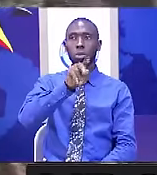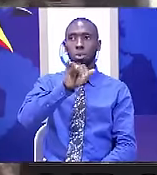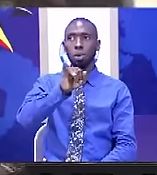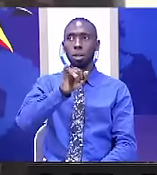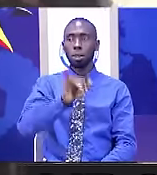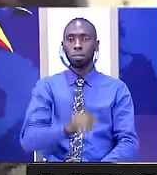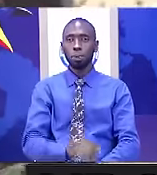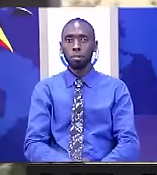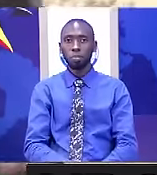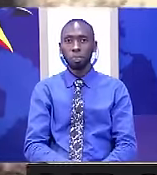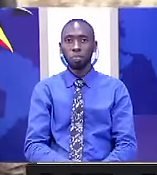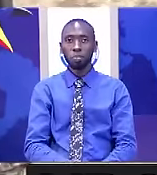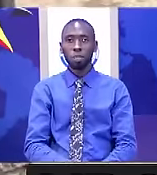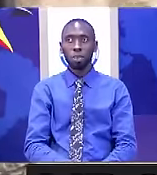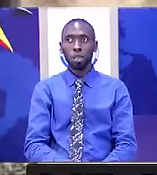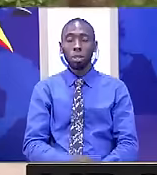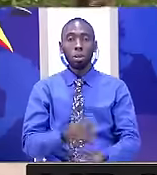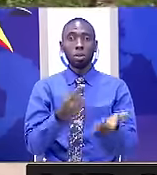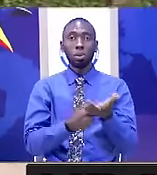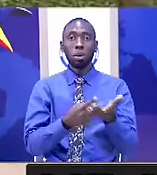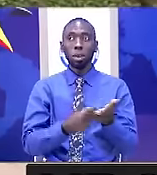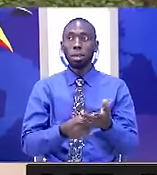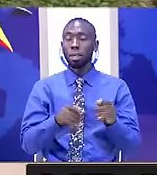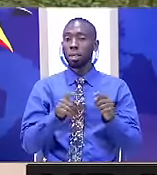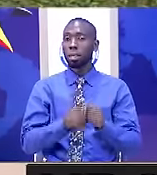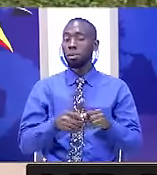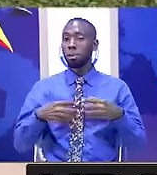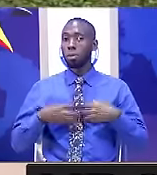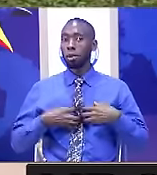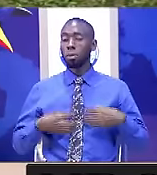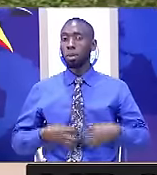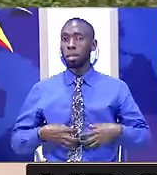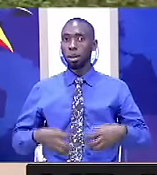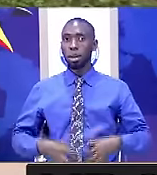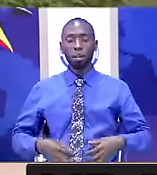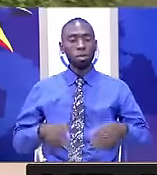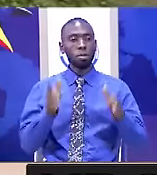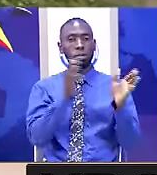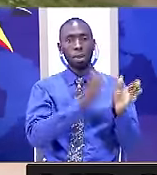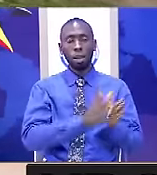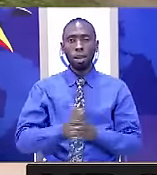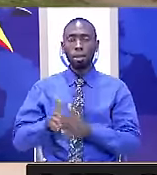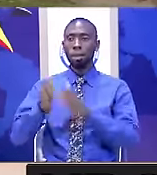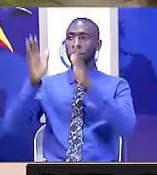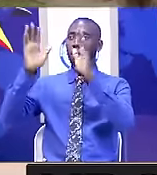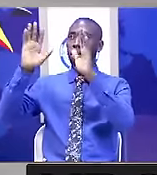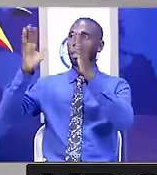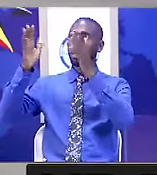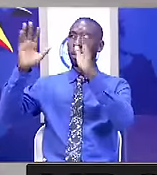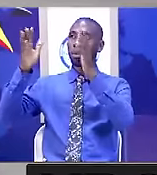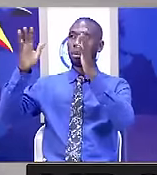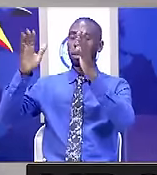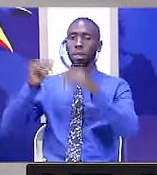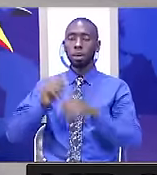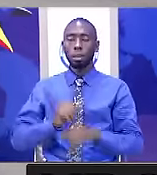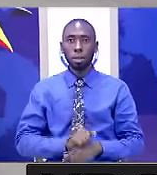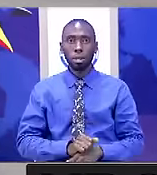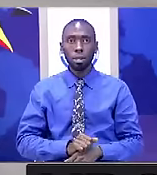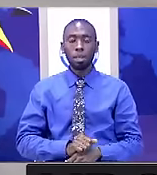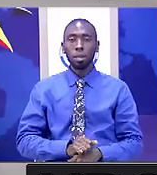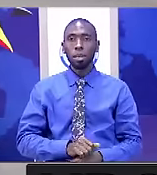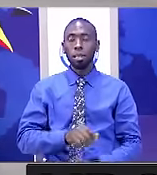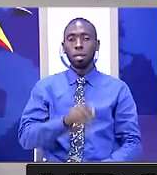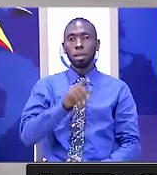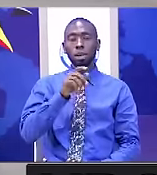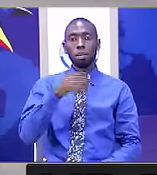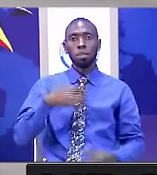Egwanga era naddala eggye lya Uganda People's Defence Forces UPDF bategeka kukuza lunaku lwa tarehe 6 olukuzibwa buli nga 6 February.